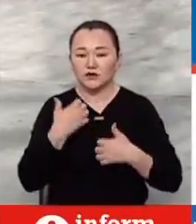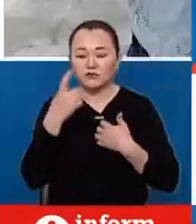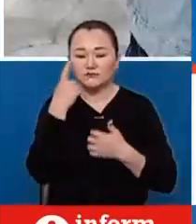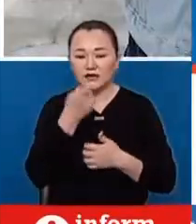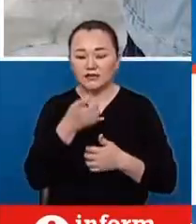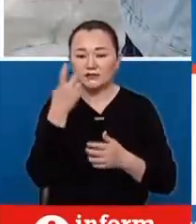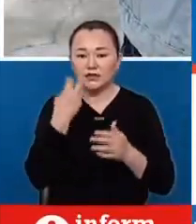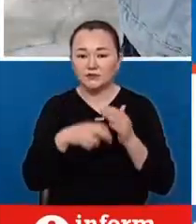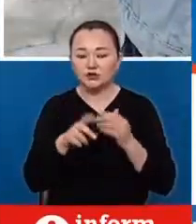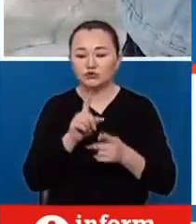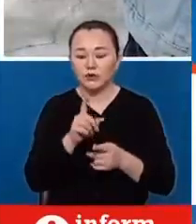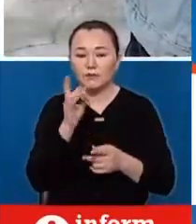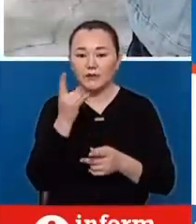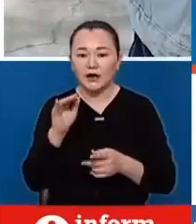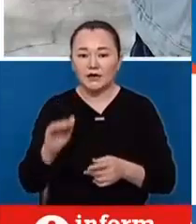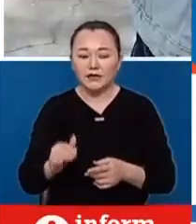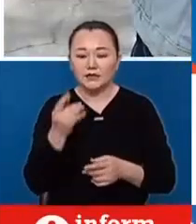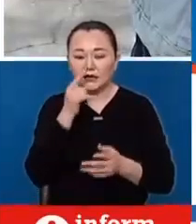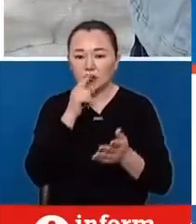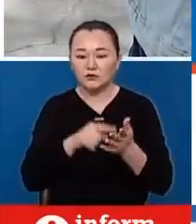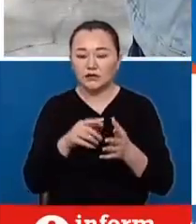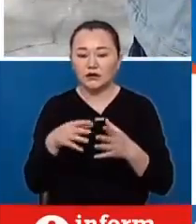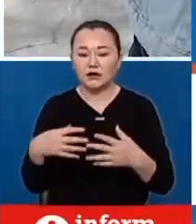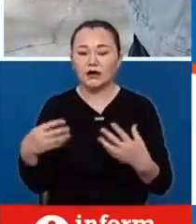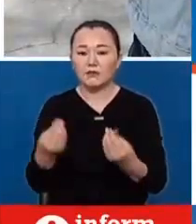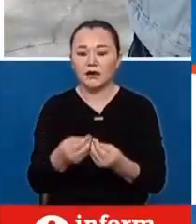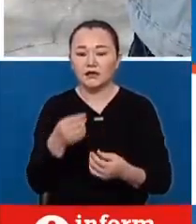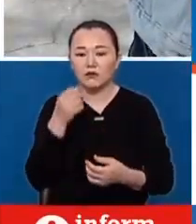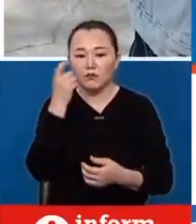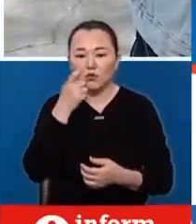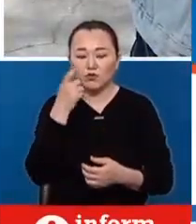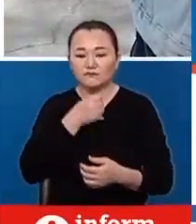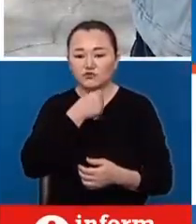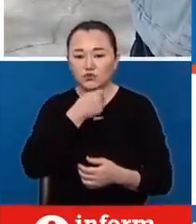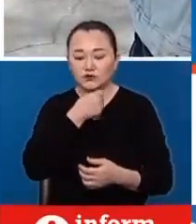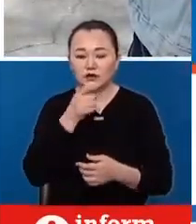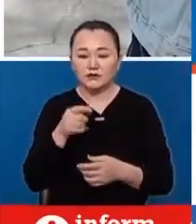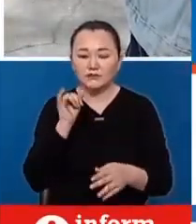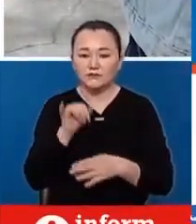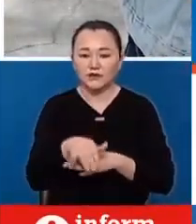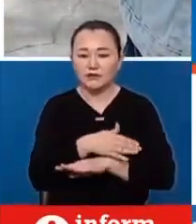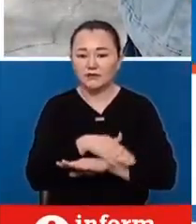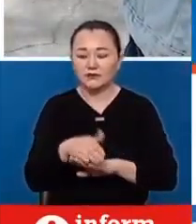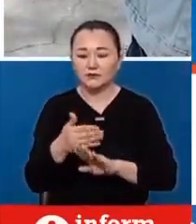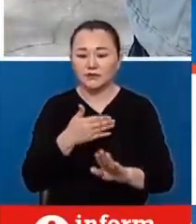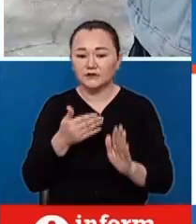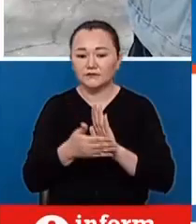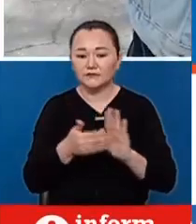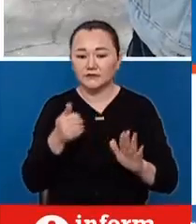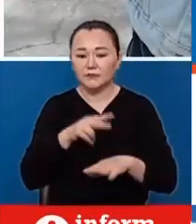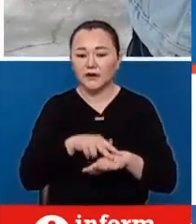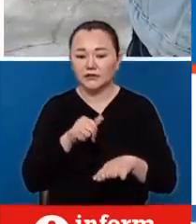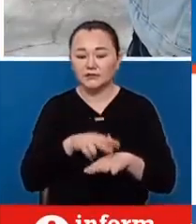с сообщением о том, что маленький ребенок находится в компании нетрезвых взрослых, она выехала по адресу, предварительно вызвав